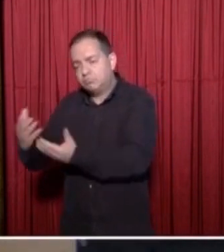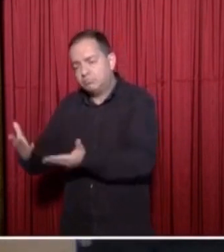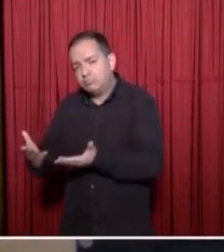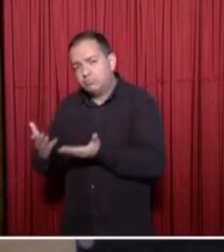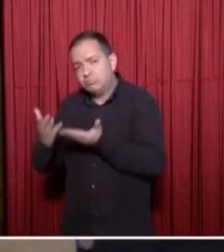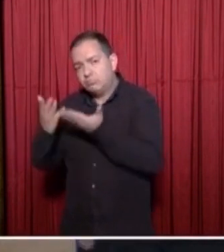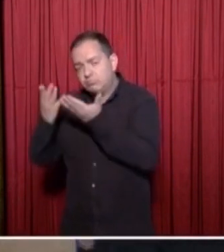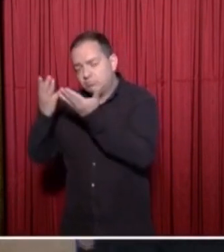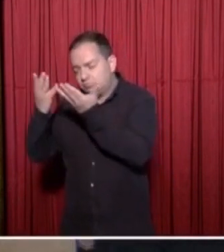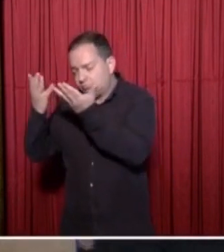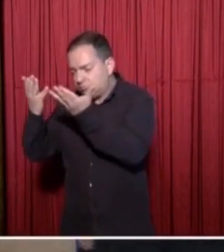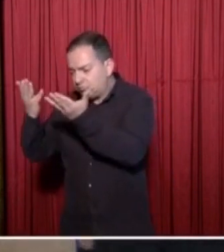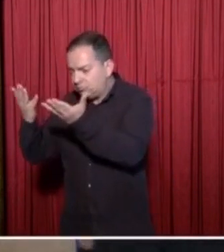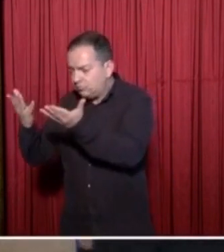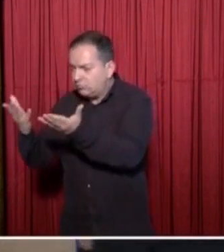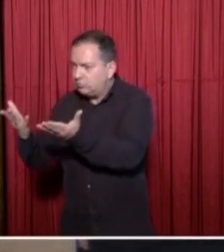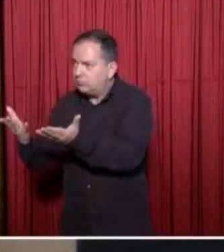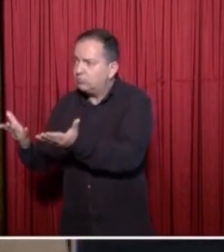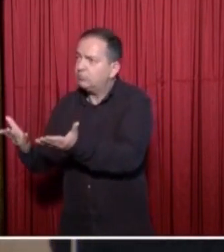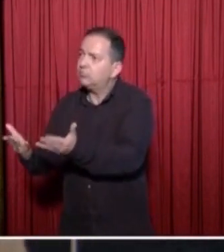βαστάζουσα προς